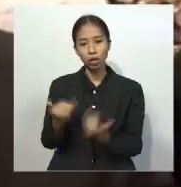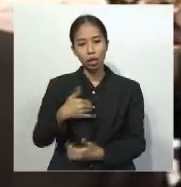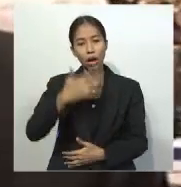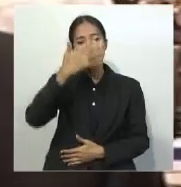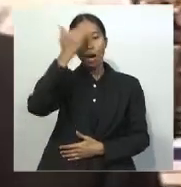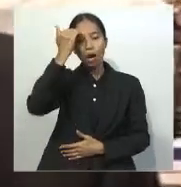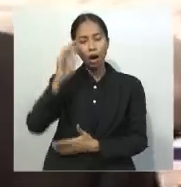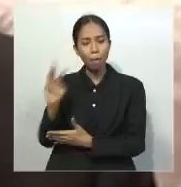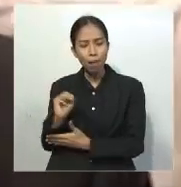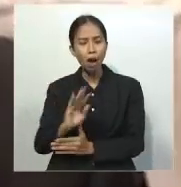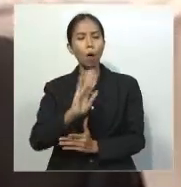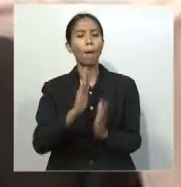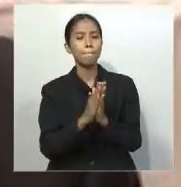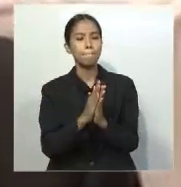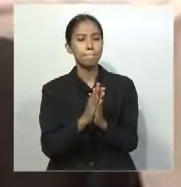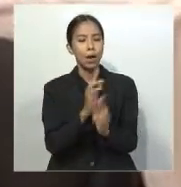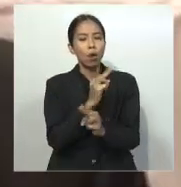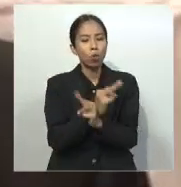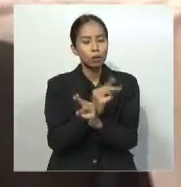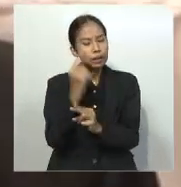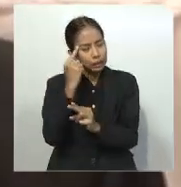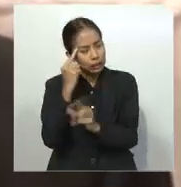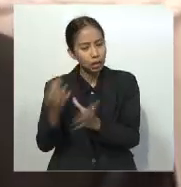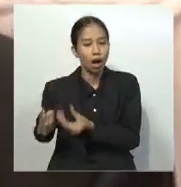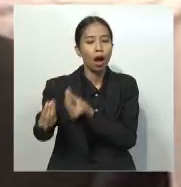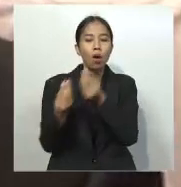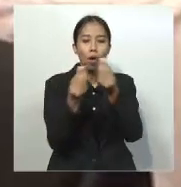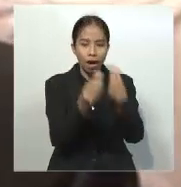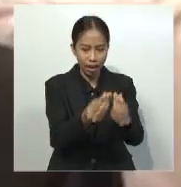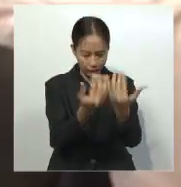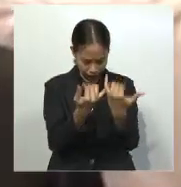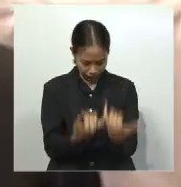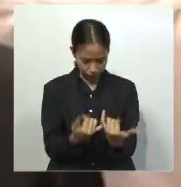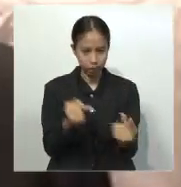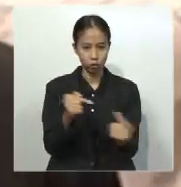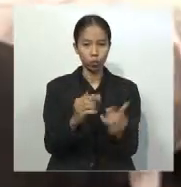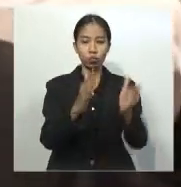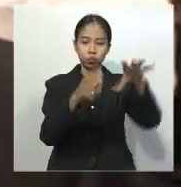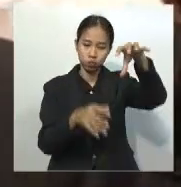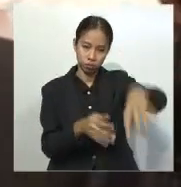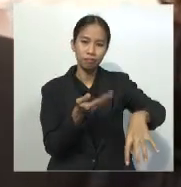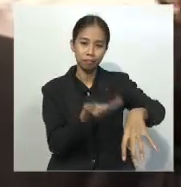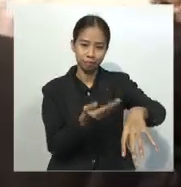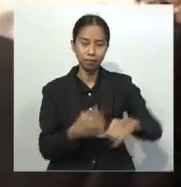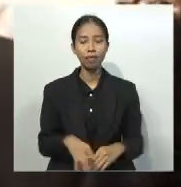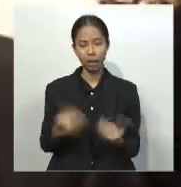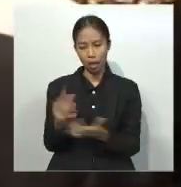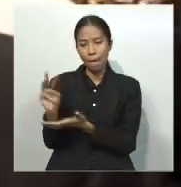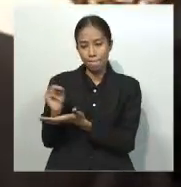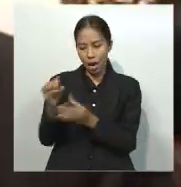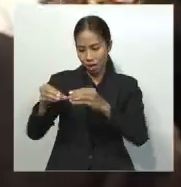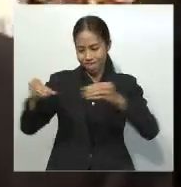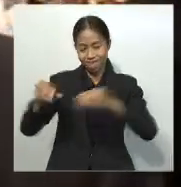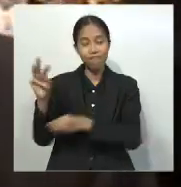ของหลวงพ่อคูณอยากก็เลยอยากจะมามอบให้ไว้กับหลวงพ่อคูณที่อนุสรณ์สถานที่นี่นั่นท่านถึงจะนำมามอบ